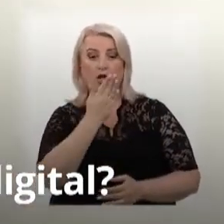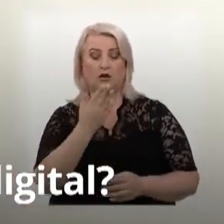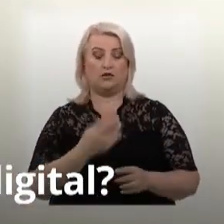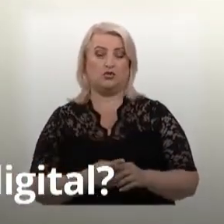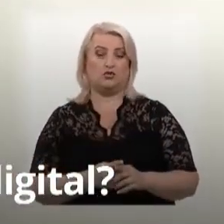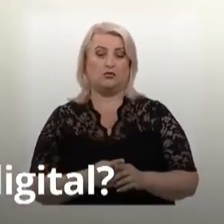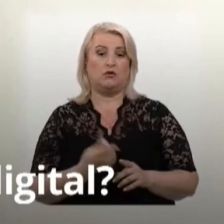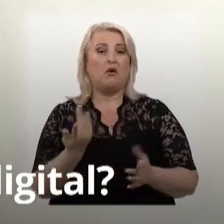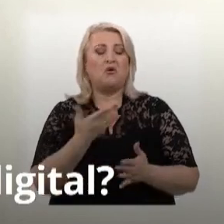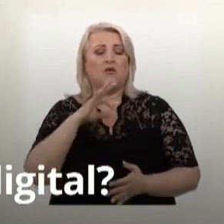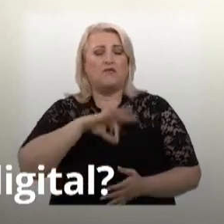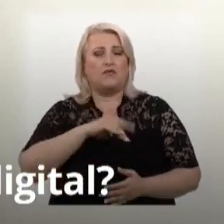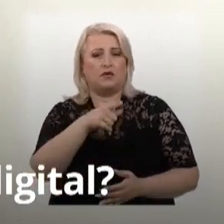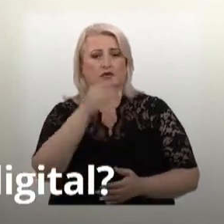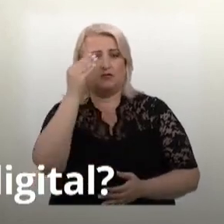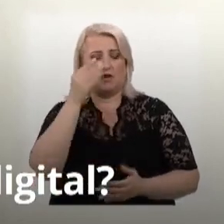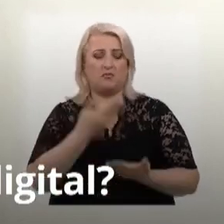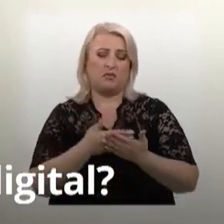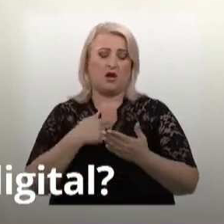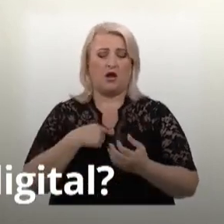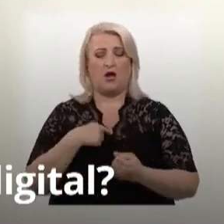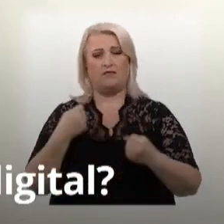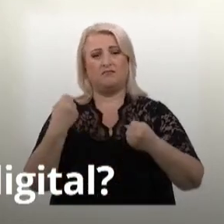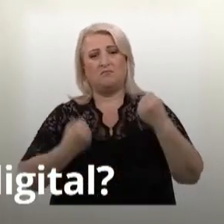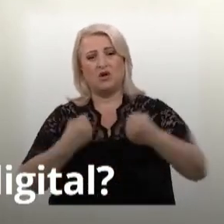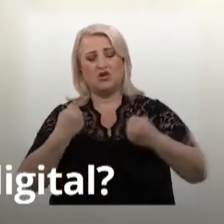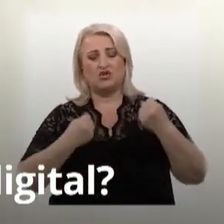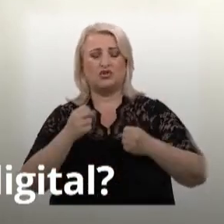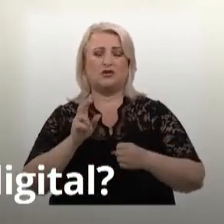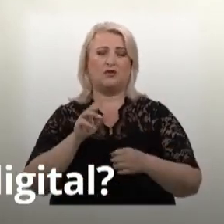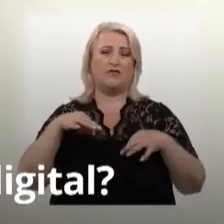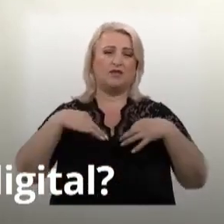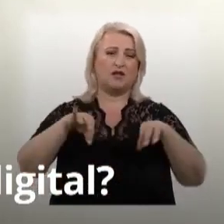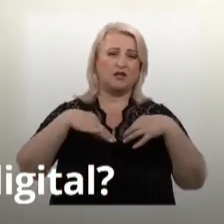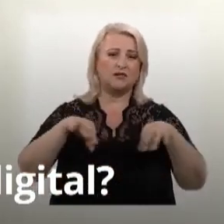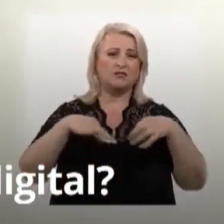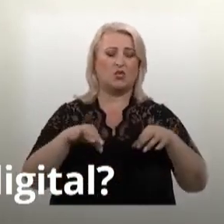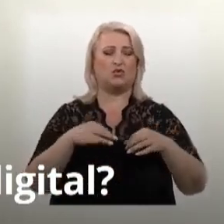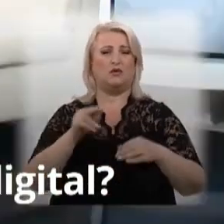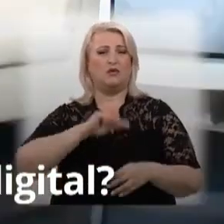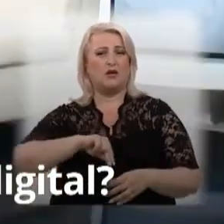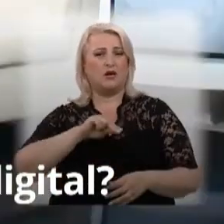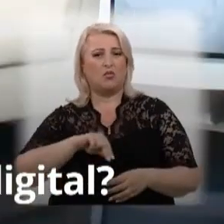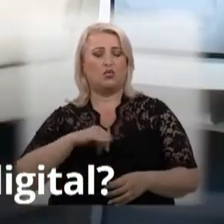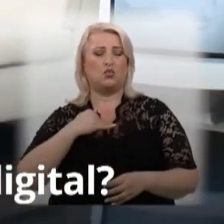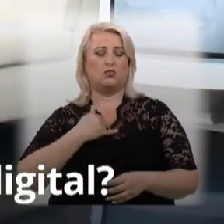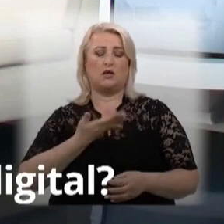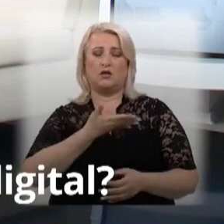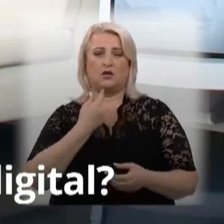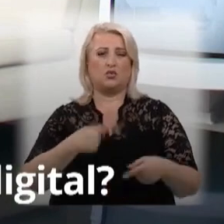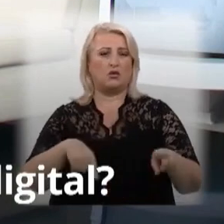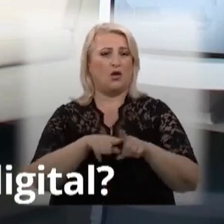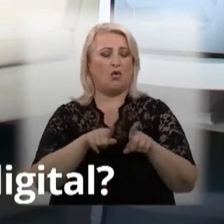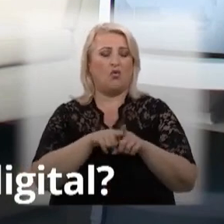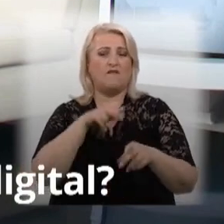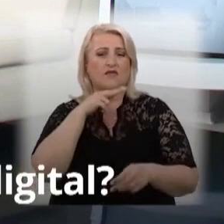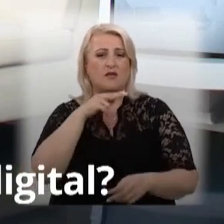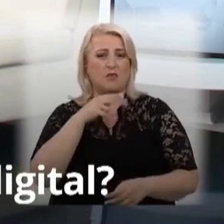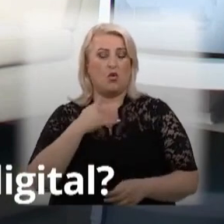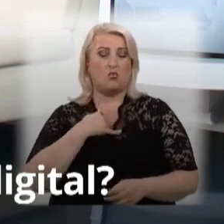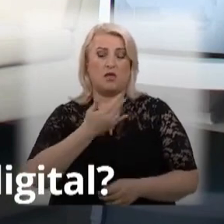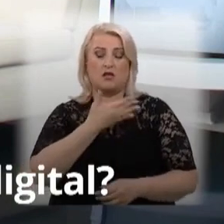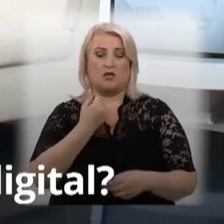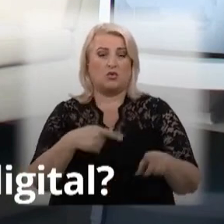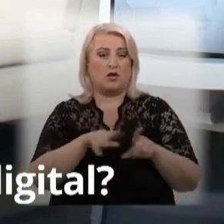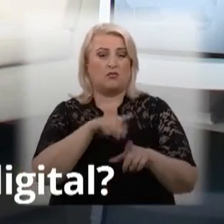eu pot fi la interviu sunt în transport la volan la serviciu eu nu am putut Focus la atâta atenție și mai mult ca atât eu nu am atâția